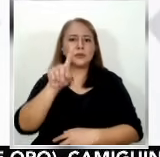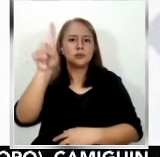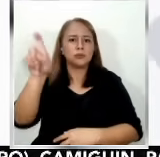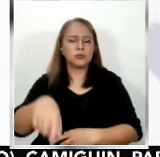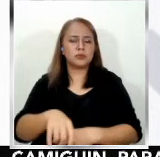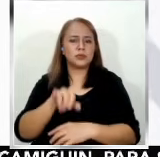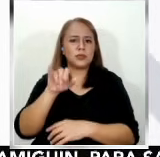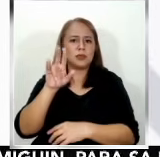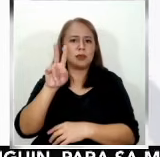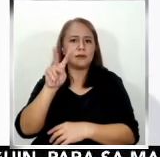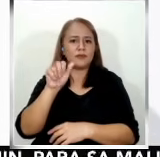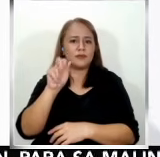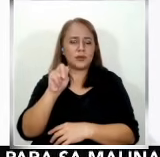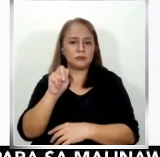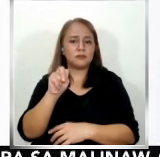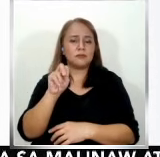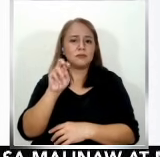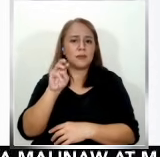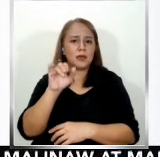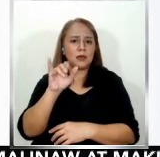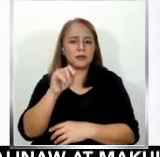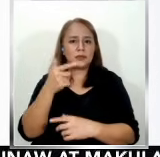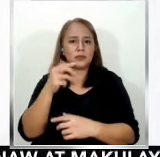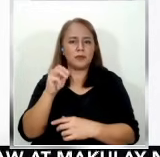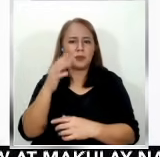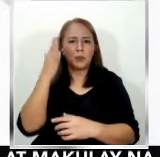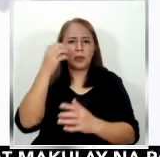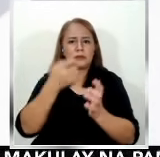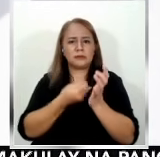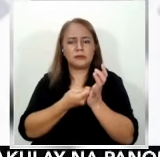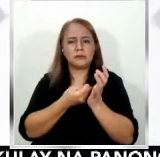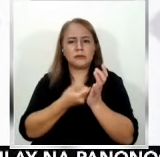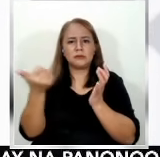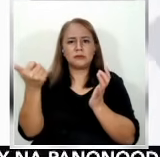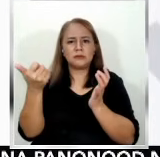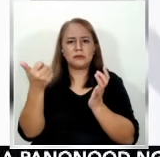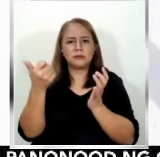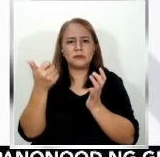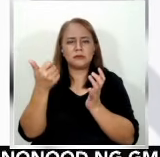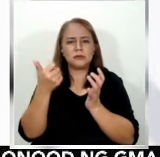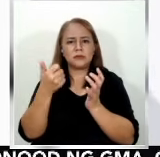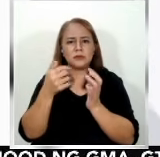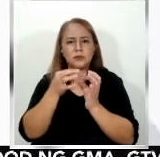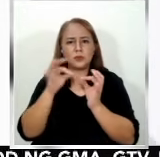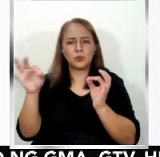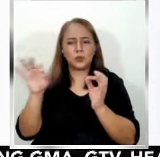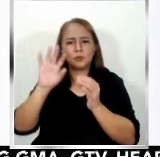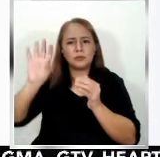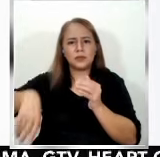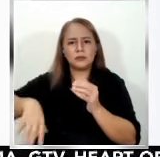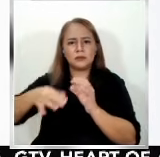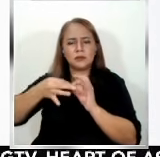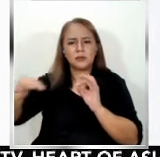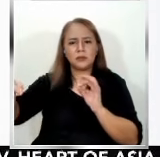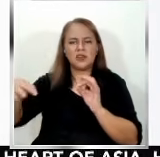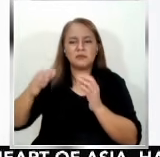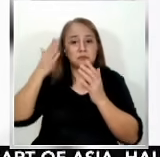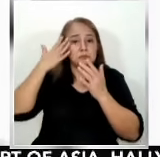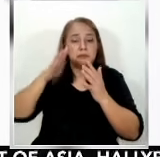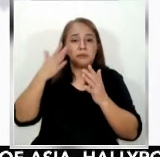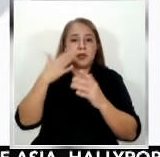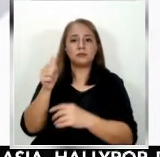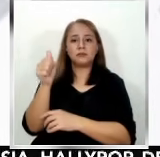ng GMA News. Bakit daw po na-edit out ang pahayag na yon? Wala Secretary. Po akong kinalaman dyan. Pakitanong po dyan po